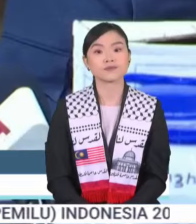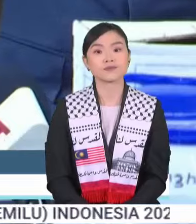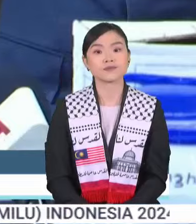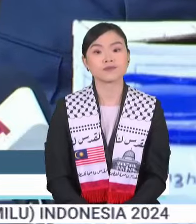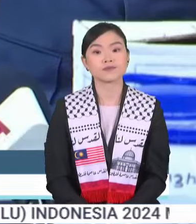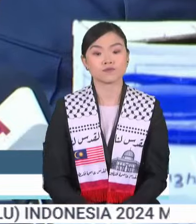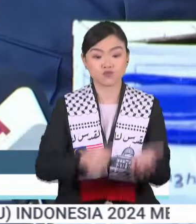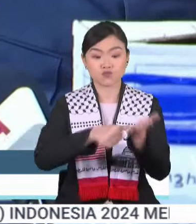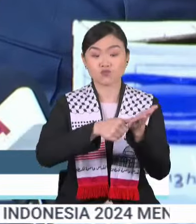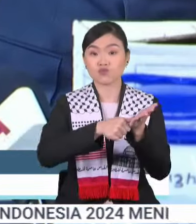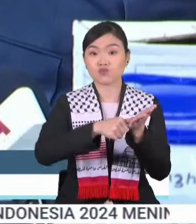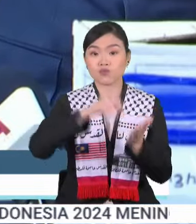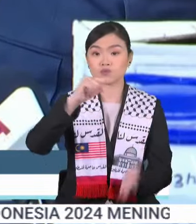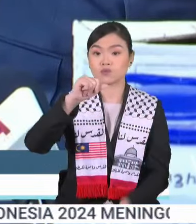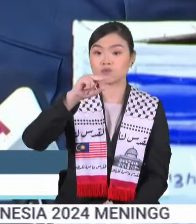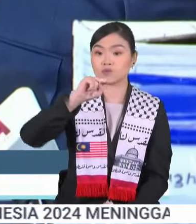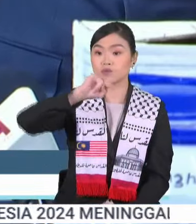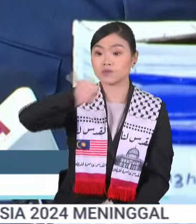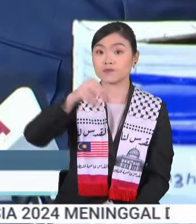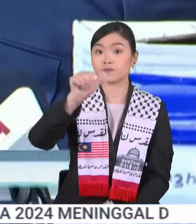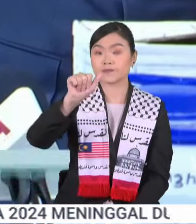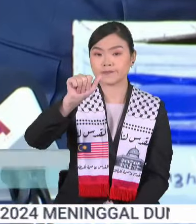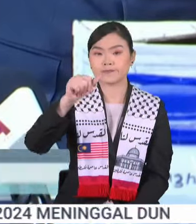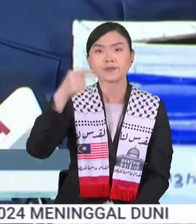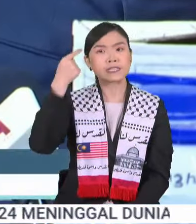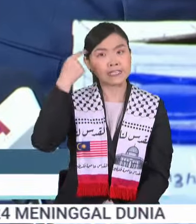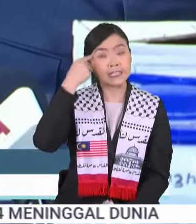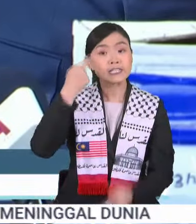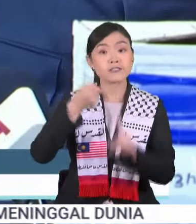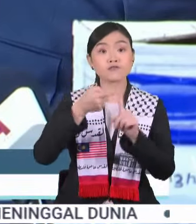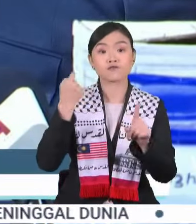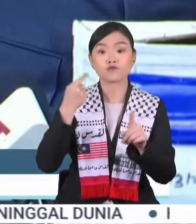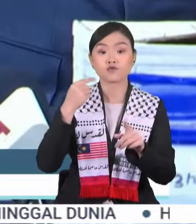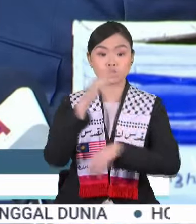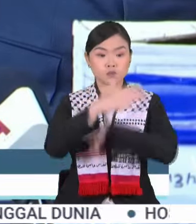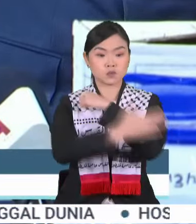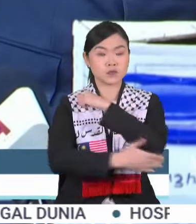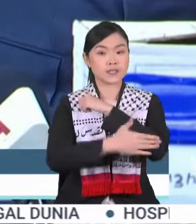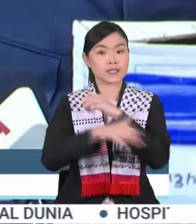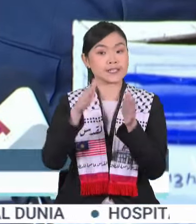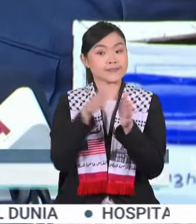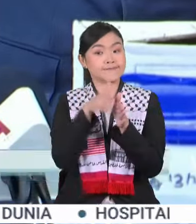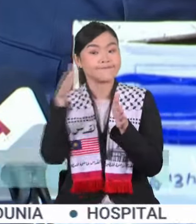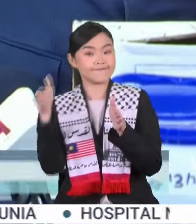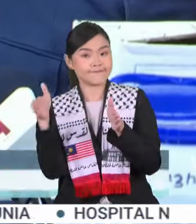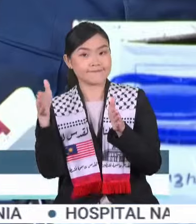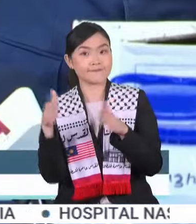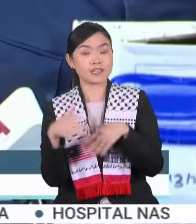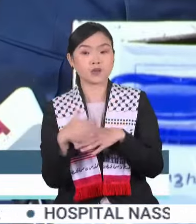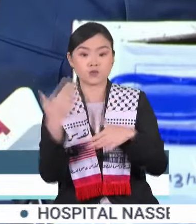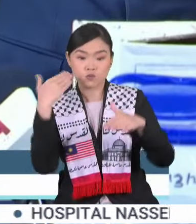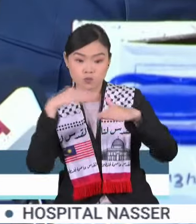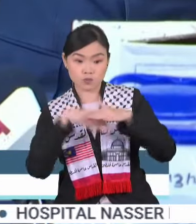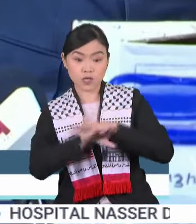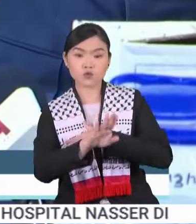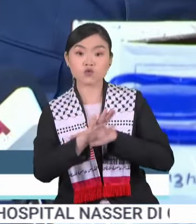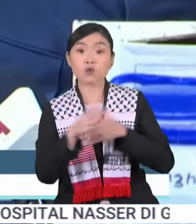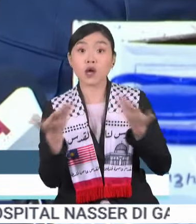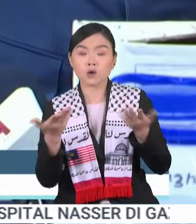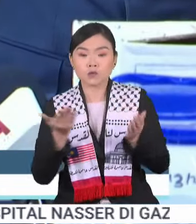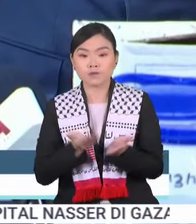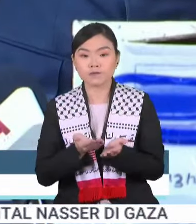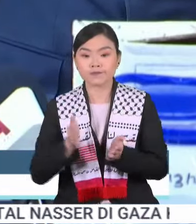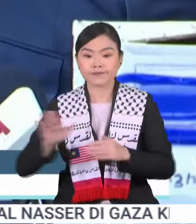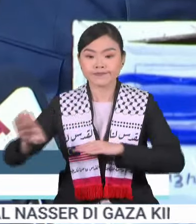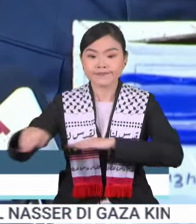dadah jenis ganja ini kita Syaki berasal dari Negara Jiran dan telah dibawa masuk secara haram Meli Jalan laut dengan menggunakan